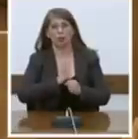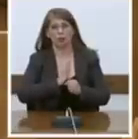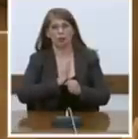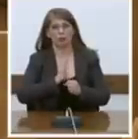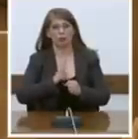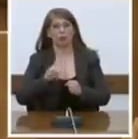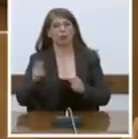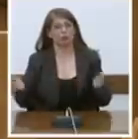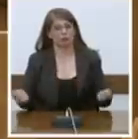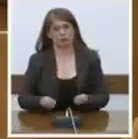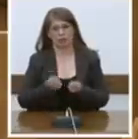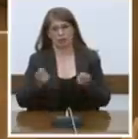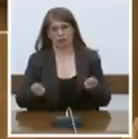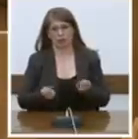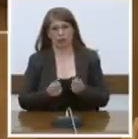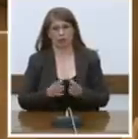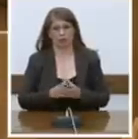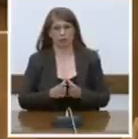πρωτογενούς παραγωγής.